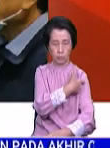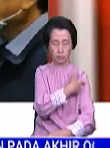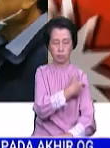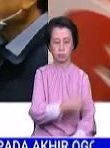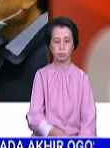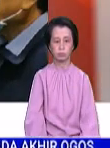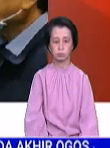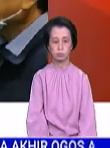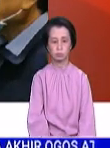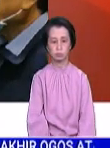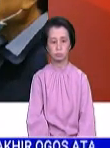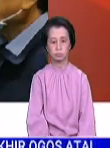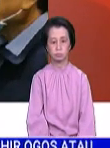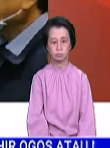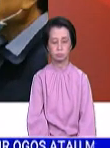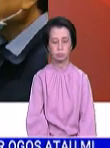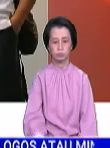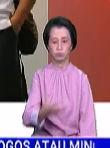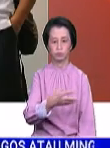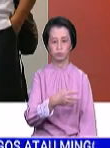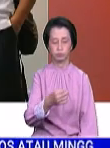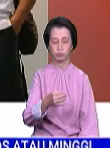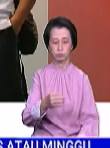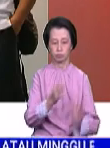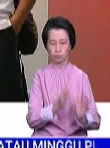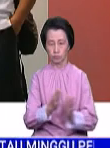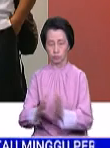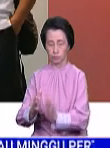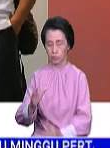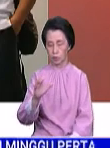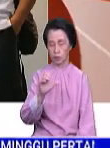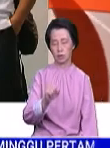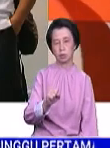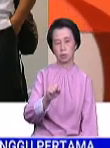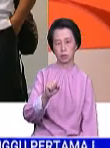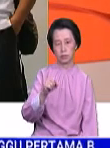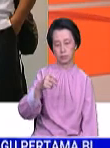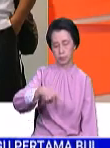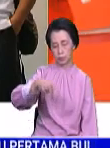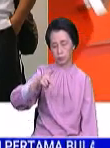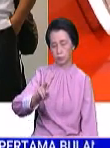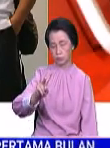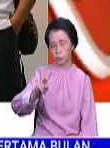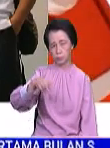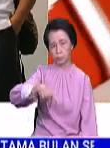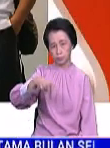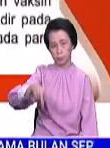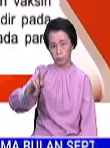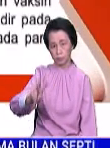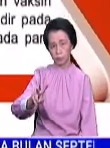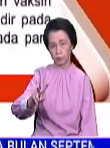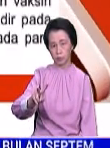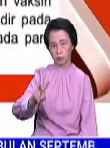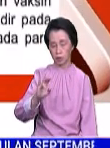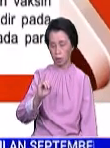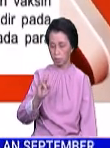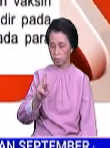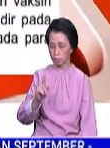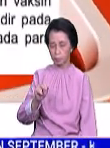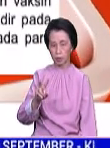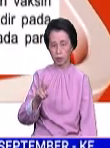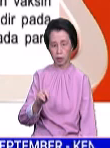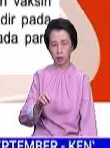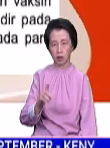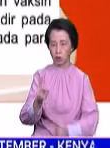vaksin. Dalam pada itu, penyelaras PPV IKBN Miri, Dr. Khan Zin Rong memaklumkan sambutan